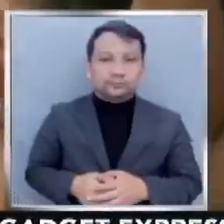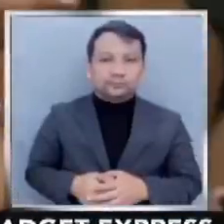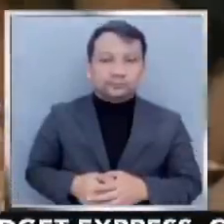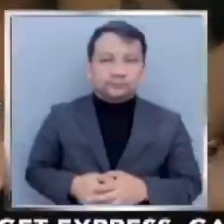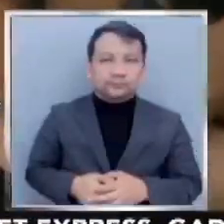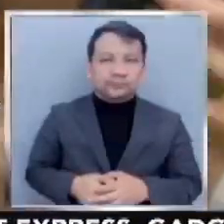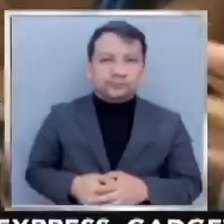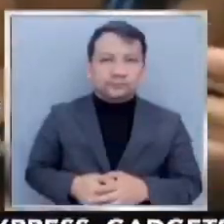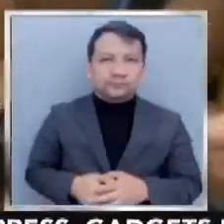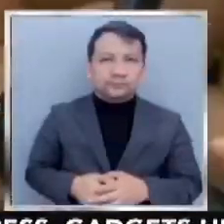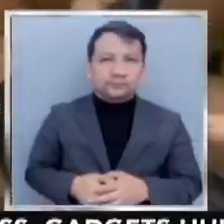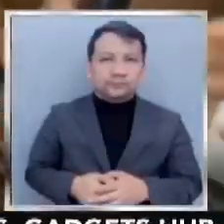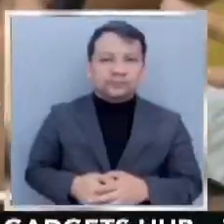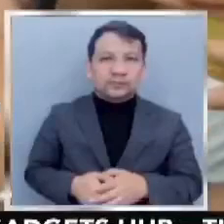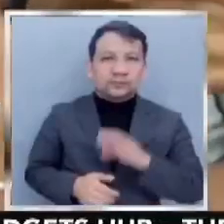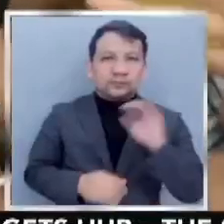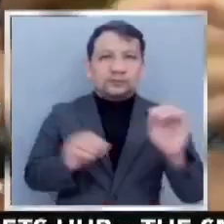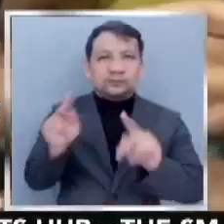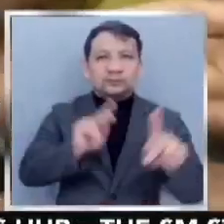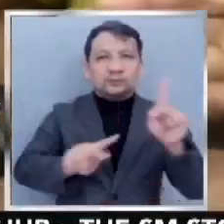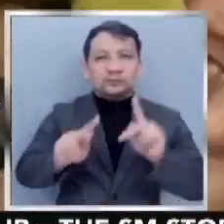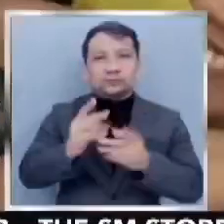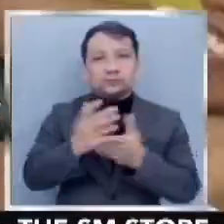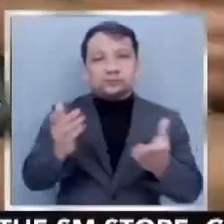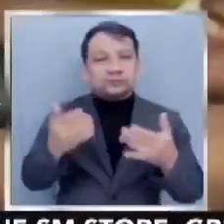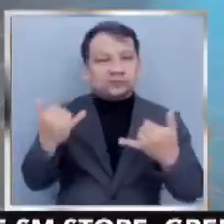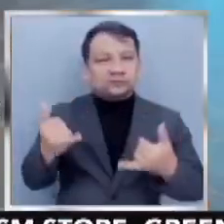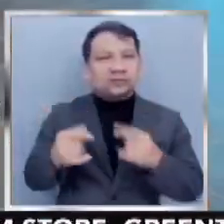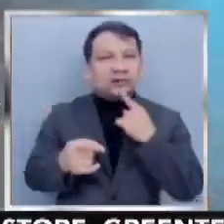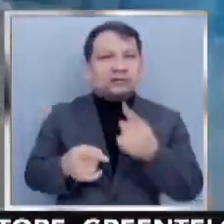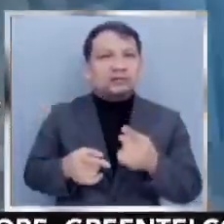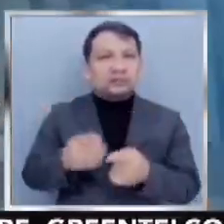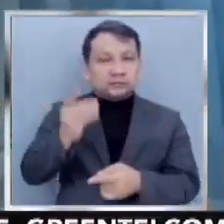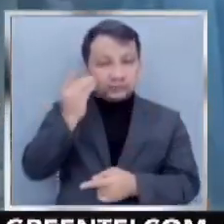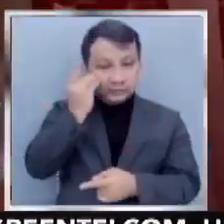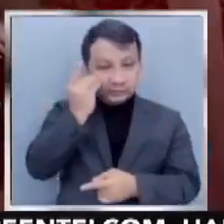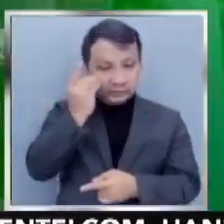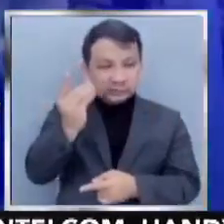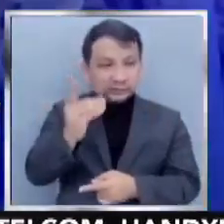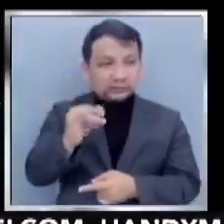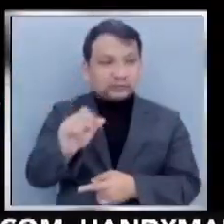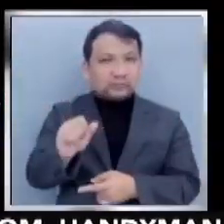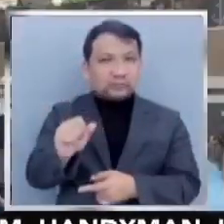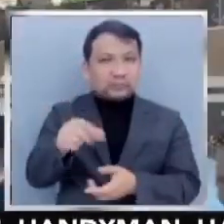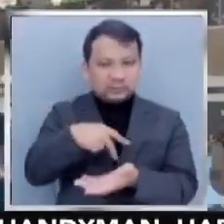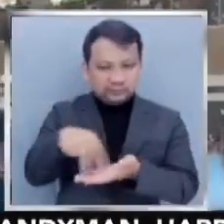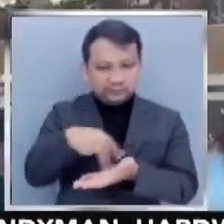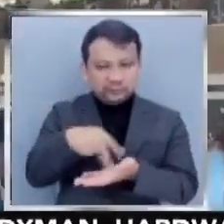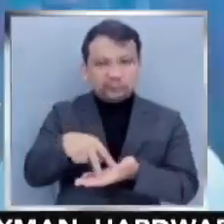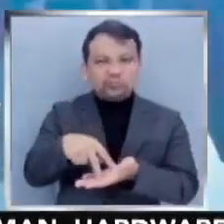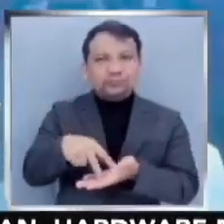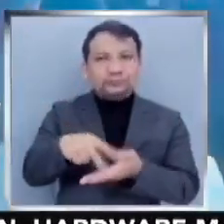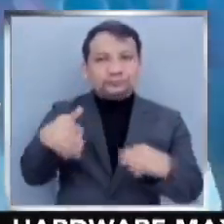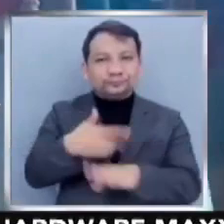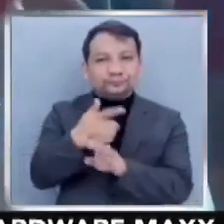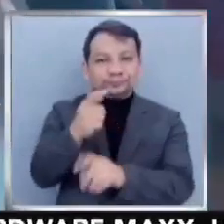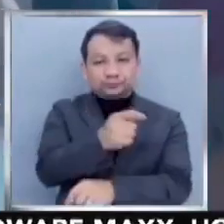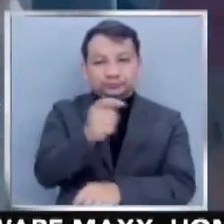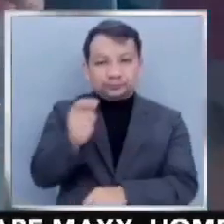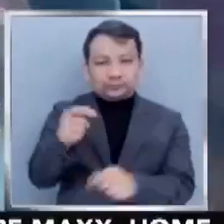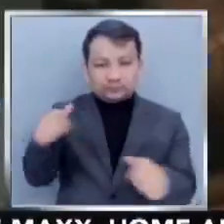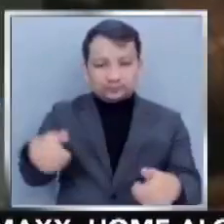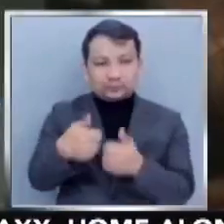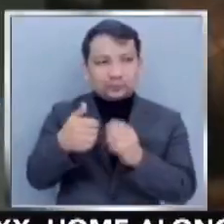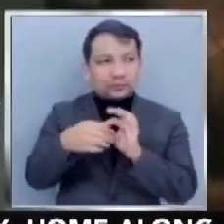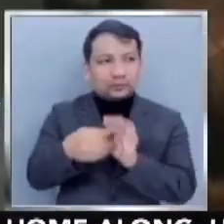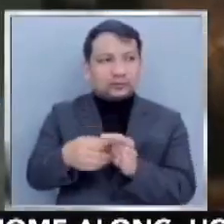Bukod sa kanya-kanyang performances, game na game rin si Ding Dong na nakisayaw sa mga Dabawenyo sa TikTok challenge kung saan nag-viral